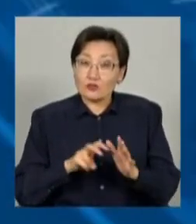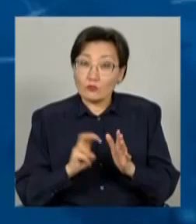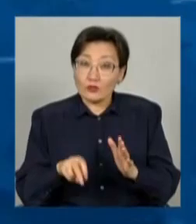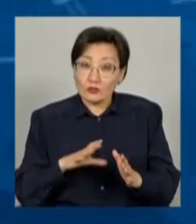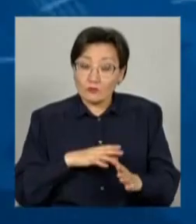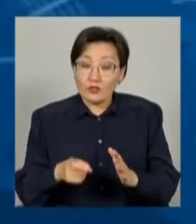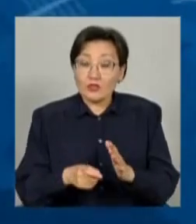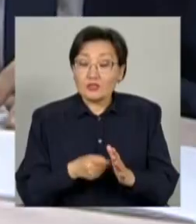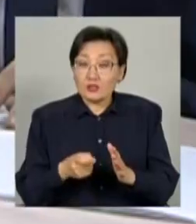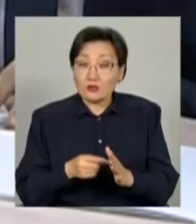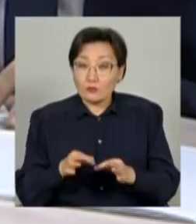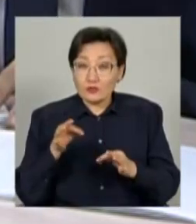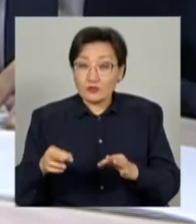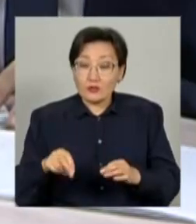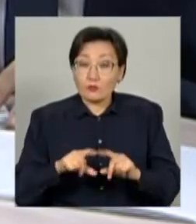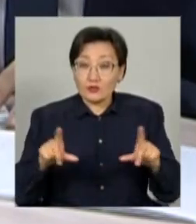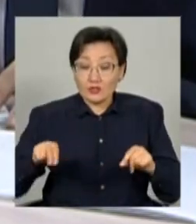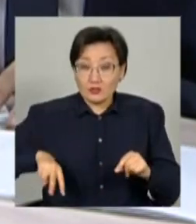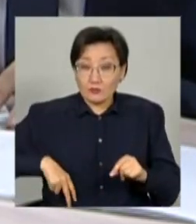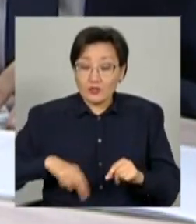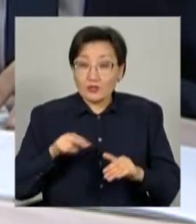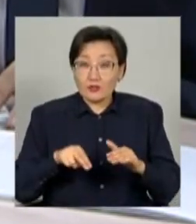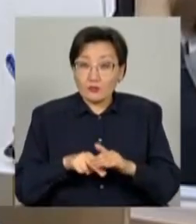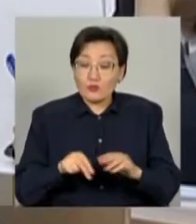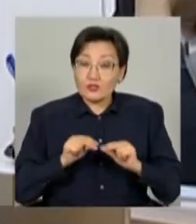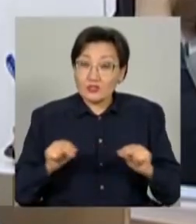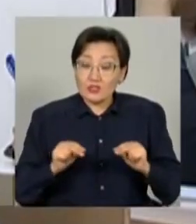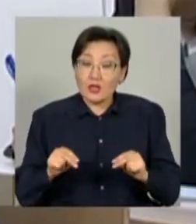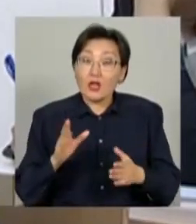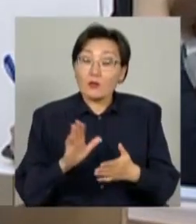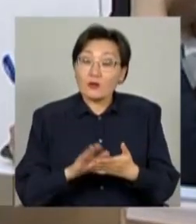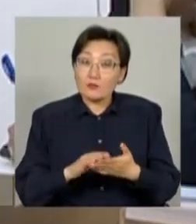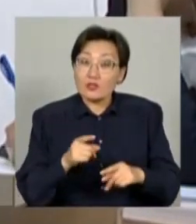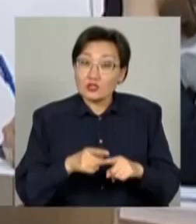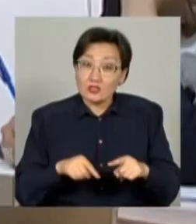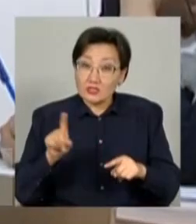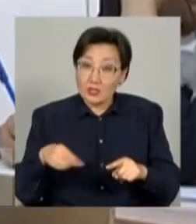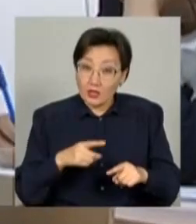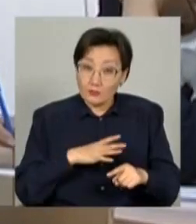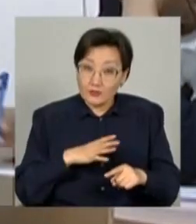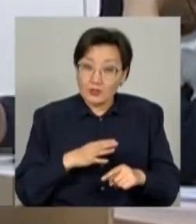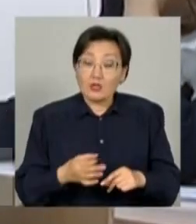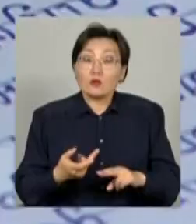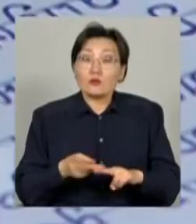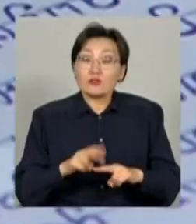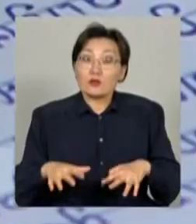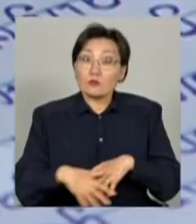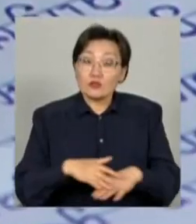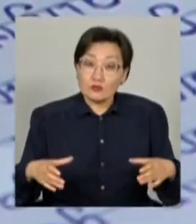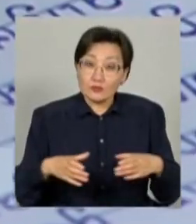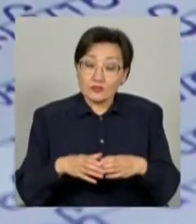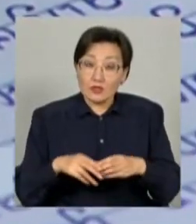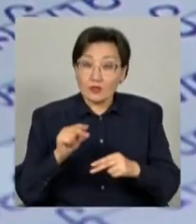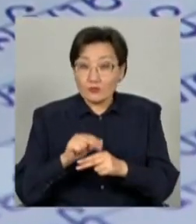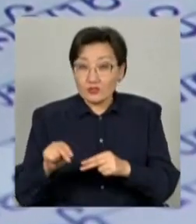Қарағанды облысында мектеп директоры қоластындағы жұмысшылардың сыйақыларының жартысын талап етіп отырған. Бүгін әділдік жолы қоғамдық бірлестігі